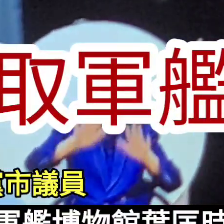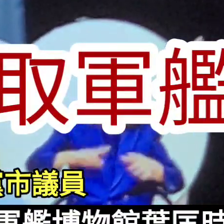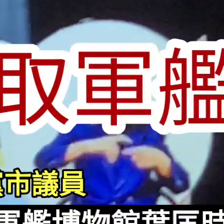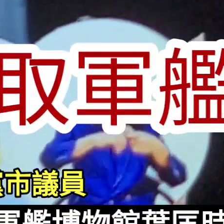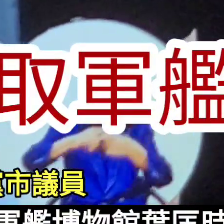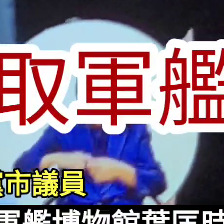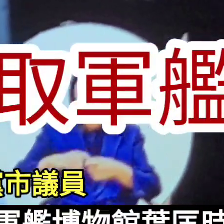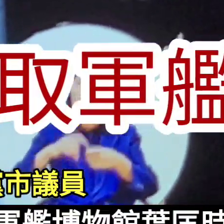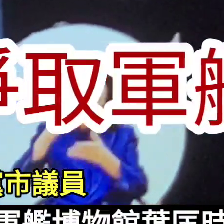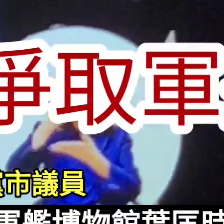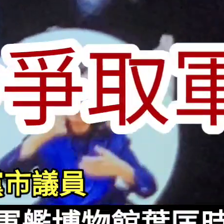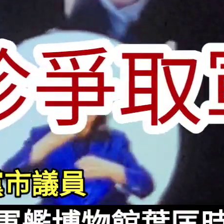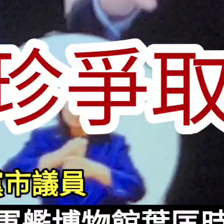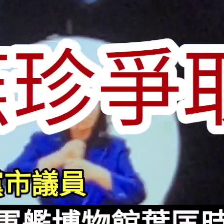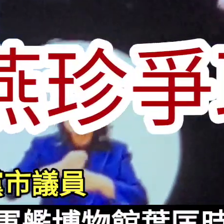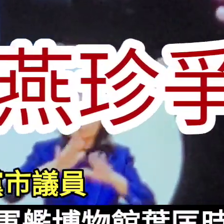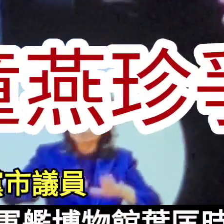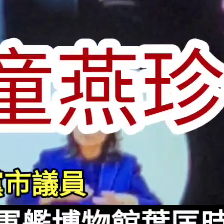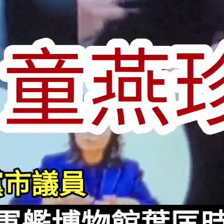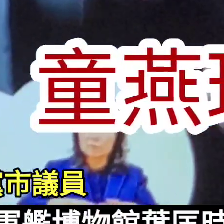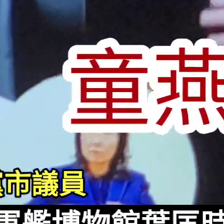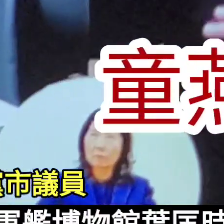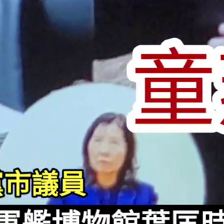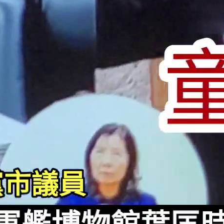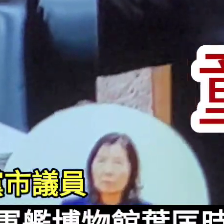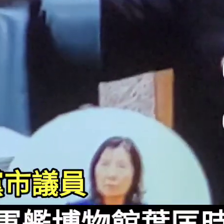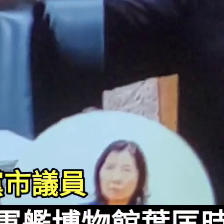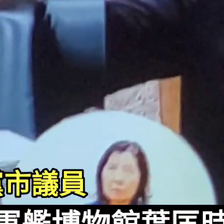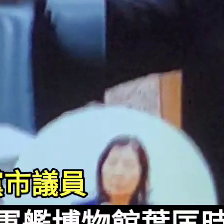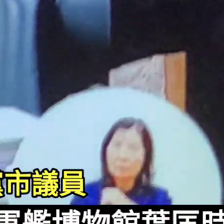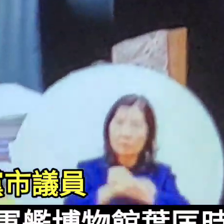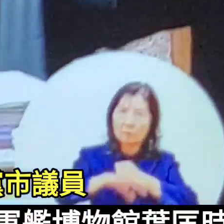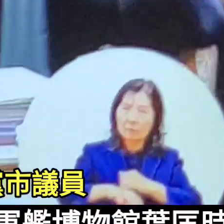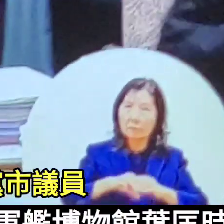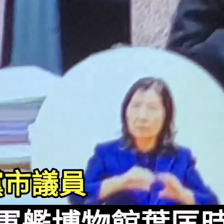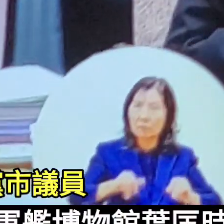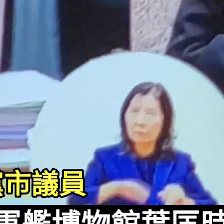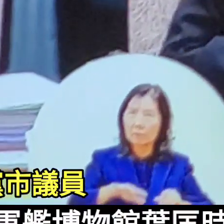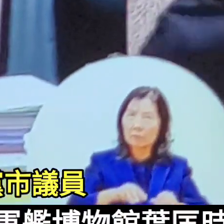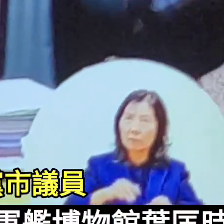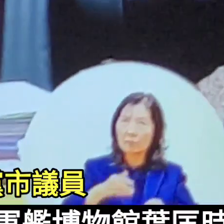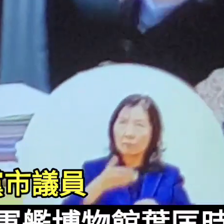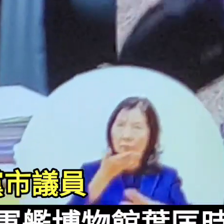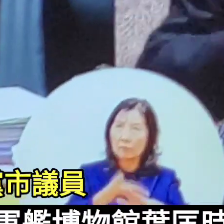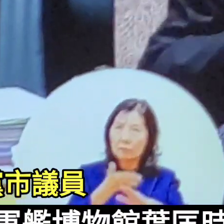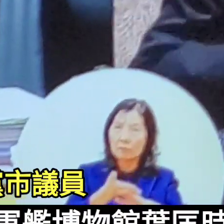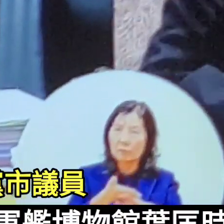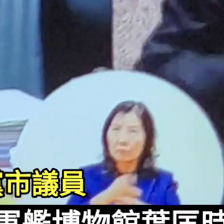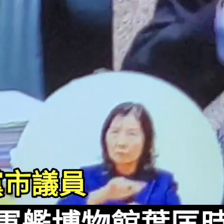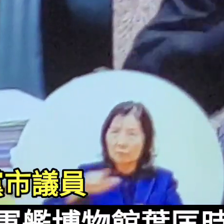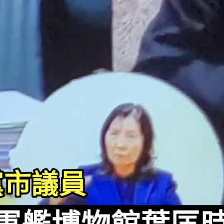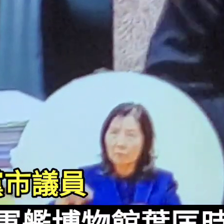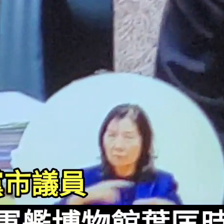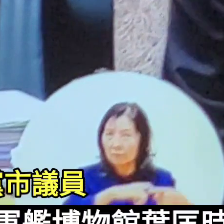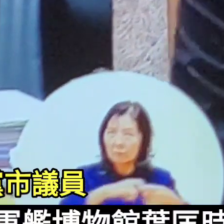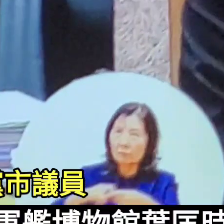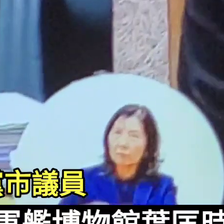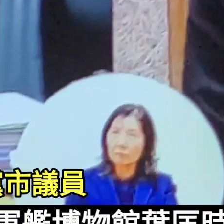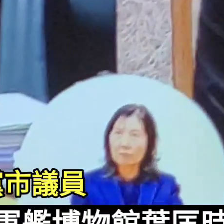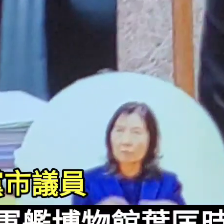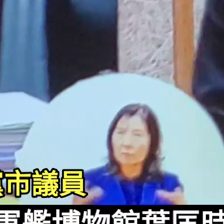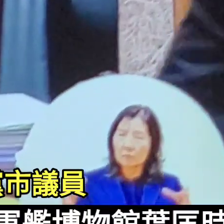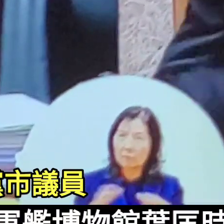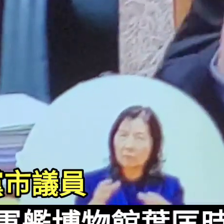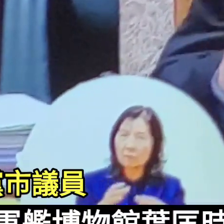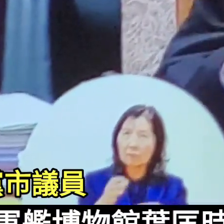军目前在基地里面一些摆在陆地上的一些东西，到时候结合起来一起来处